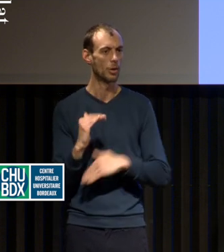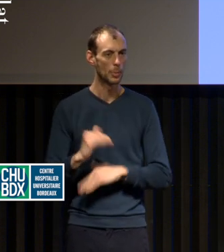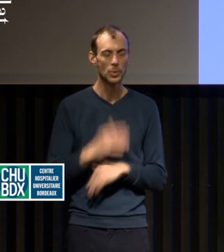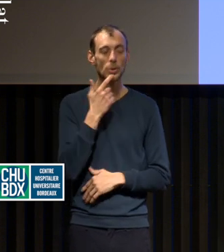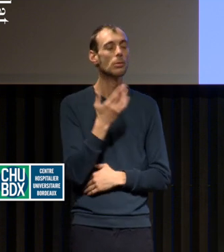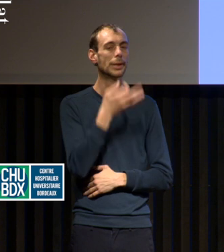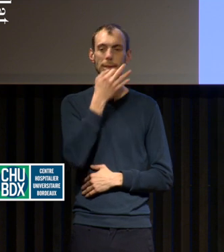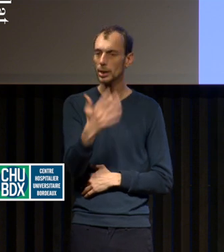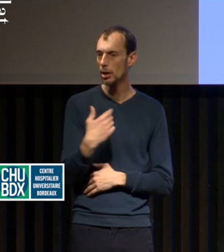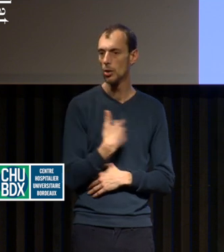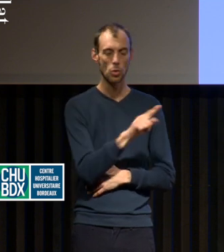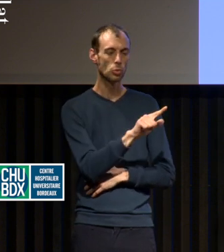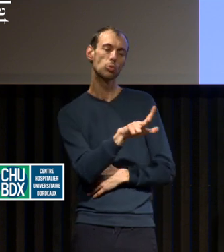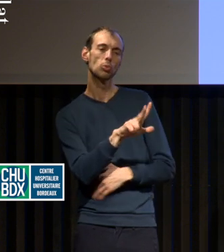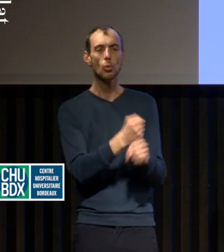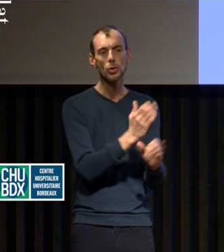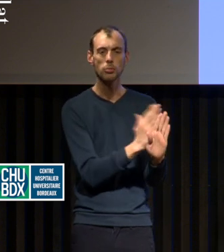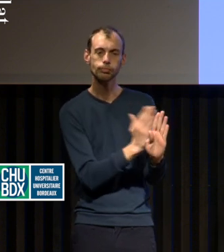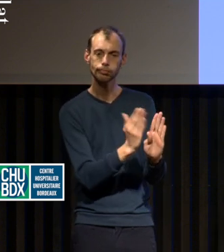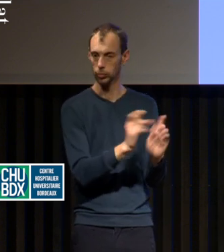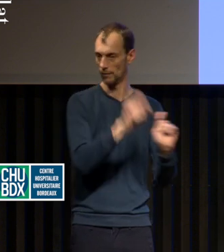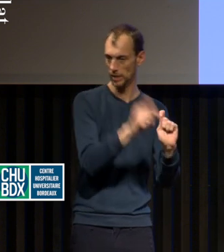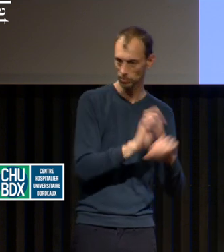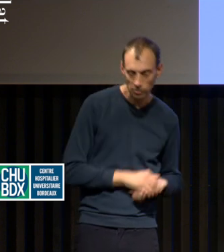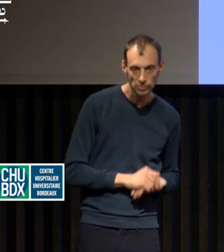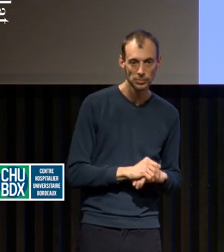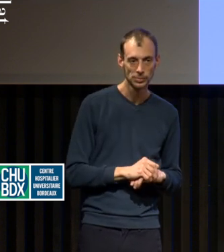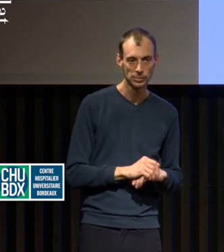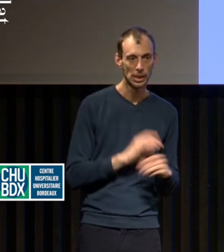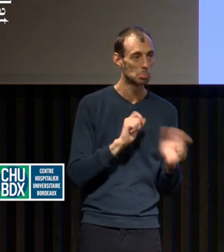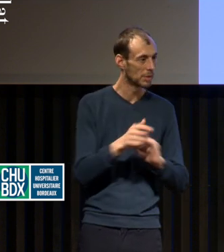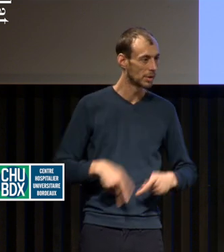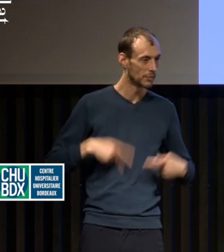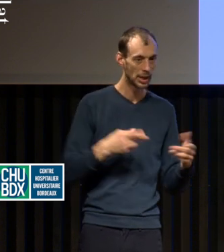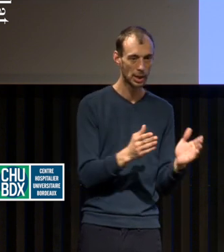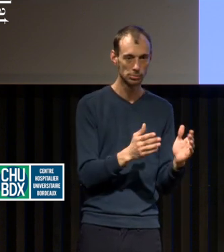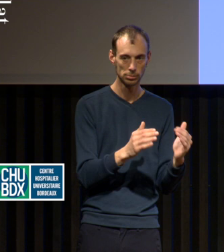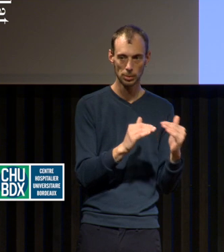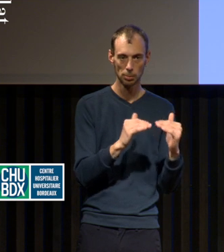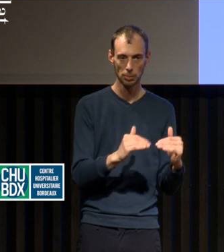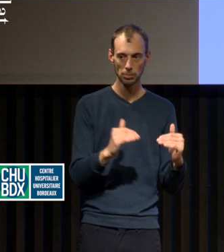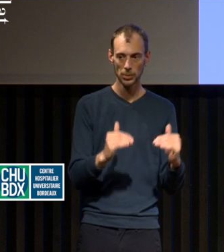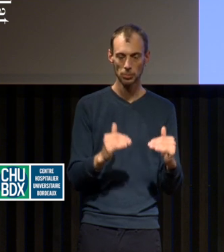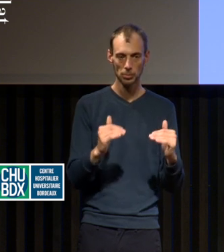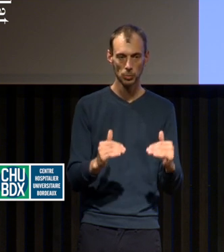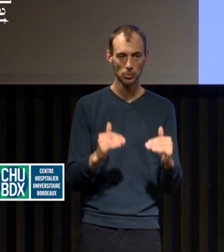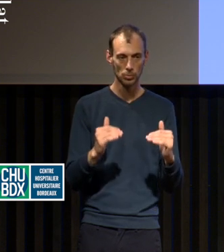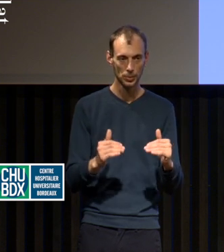ans, 2-3 ans. Et après, on a l'impression que toute la vie, il ne change quasiment plus.